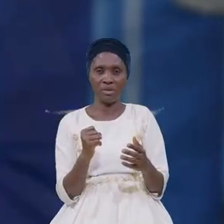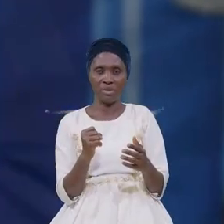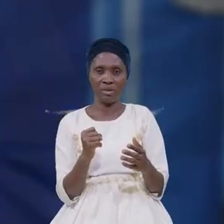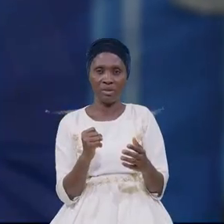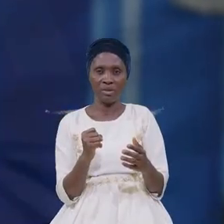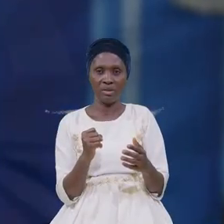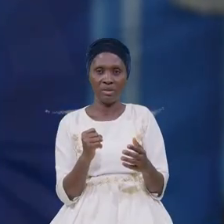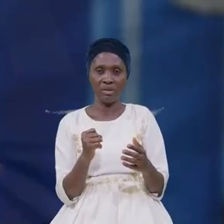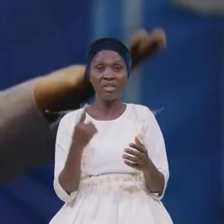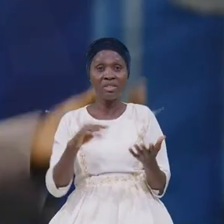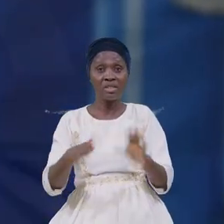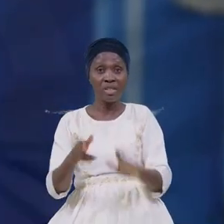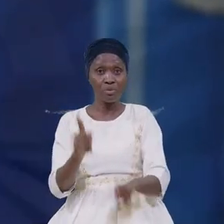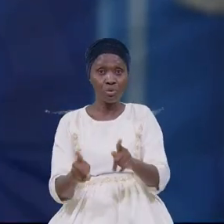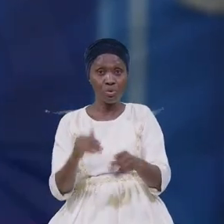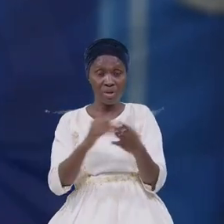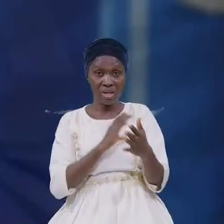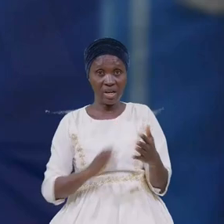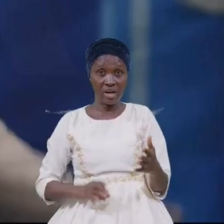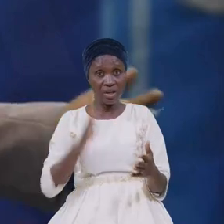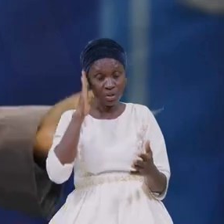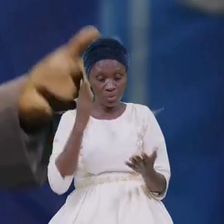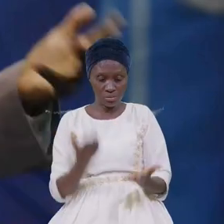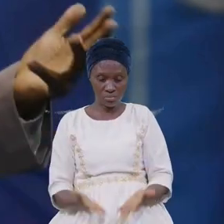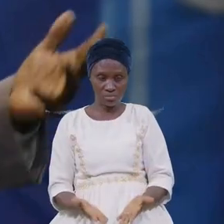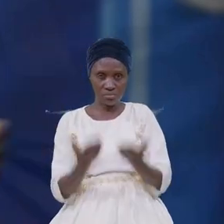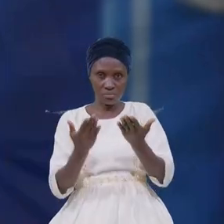les morts en Christ ressusciteront lorsque le Seigneur viendra.